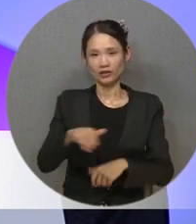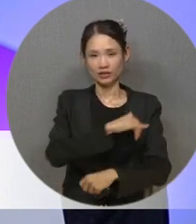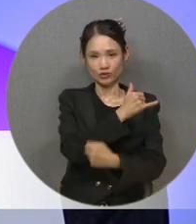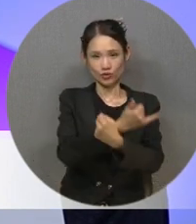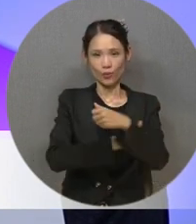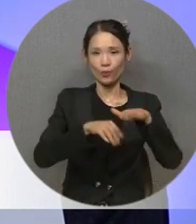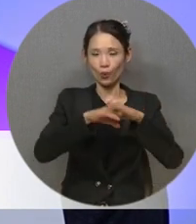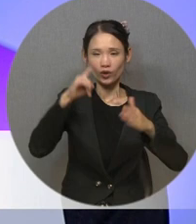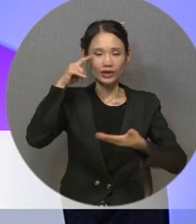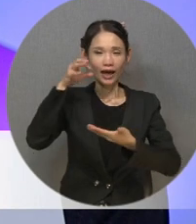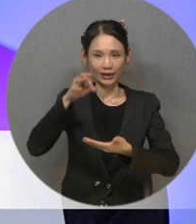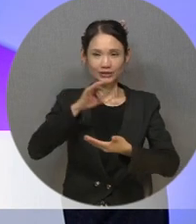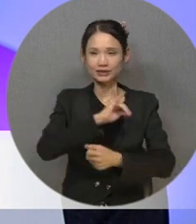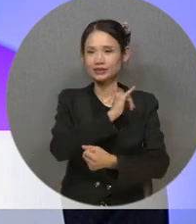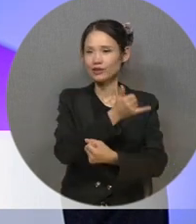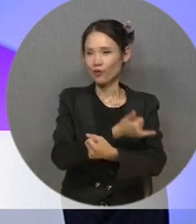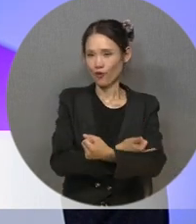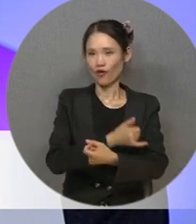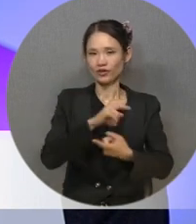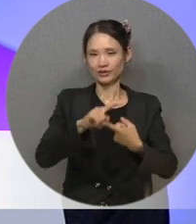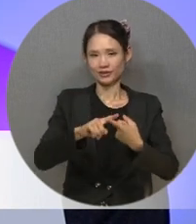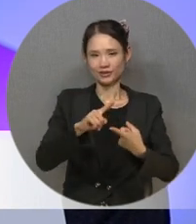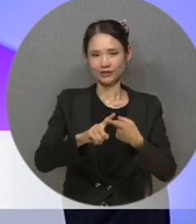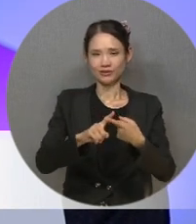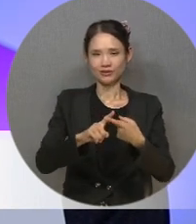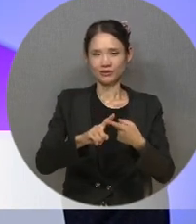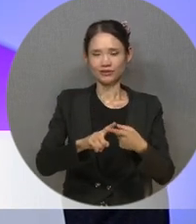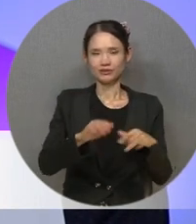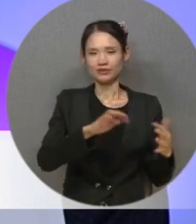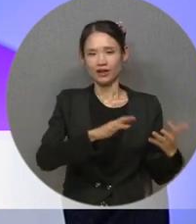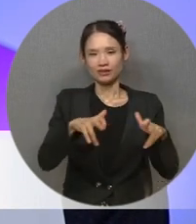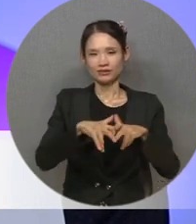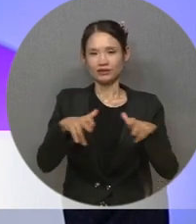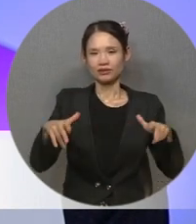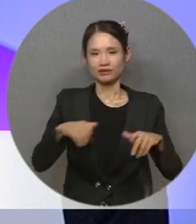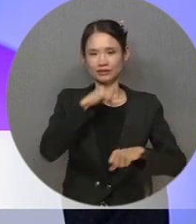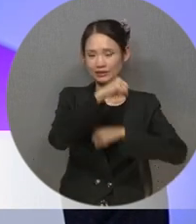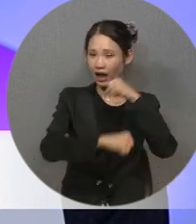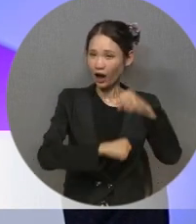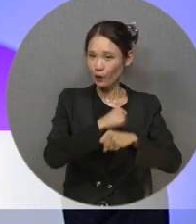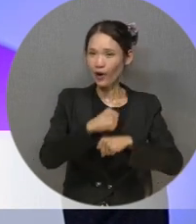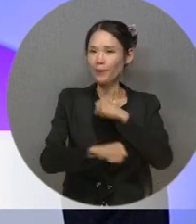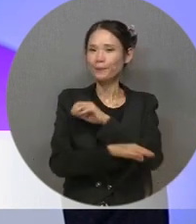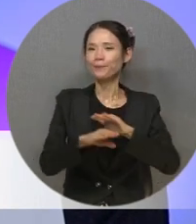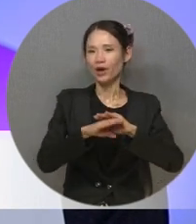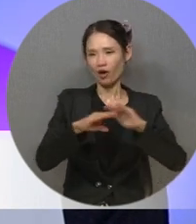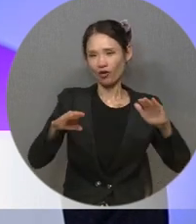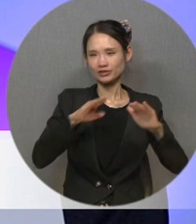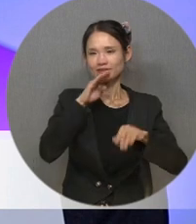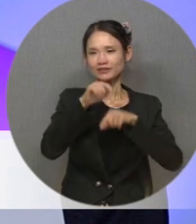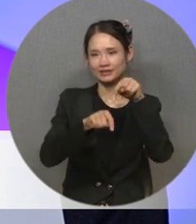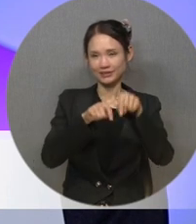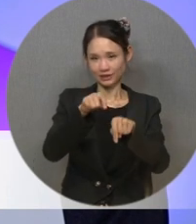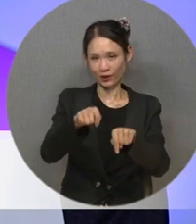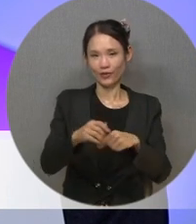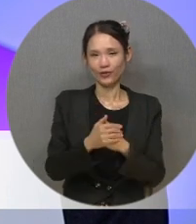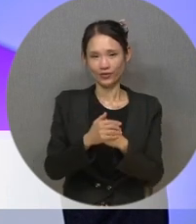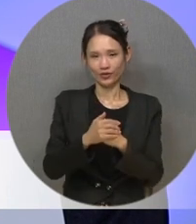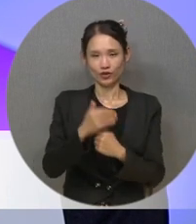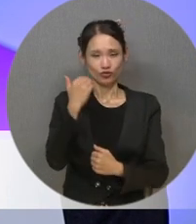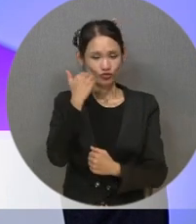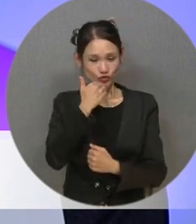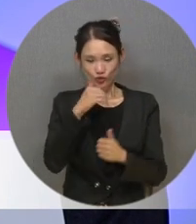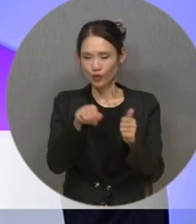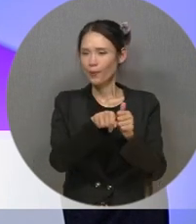가치의 인권이라는 토대 위에서 세계 장애인들의 자유와 평등을 실현하고 그